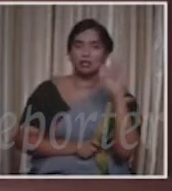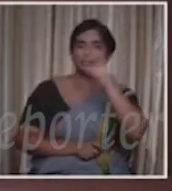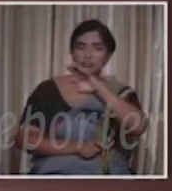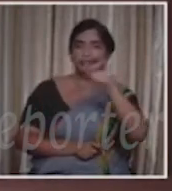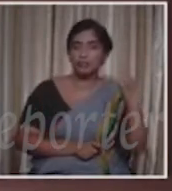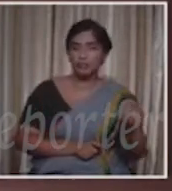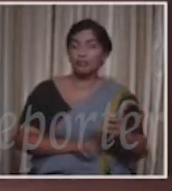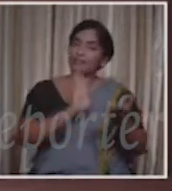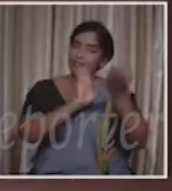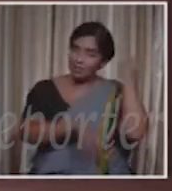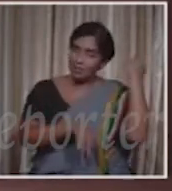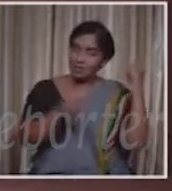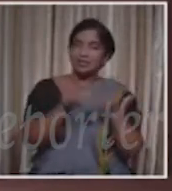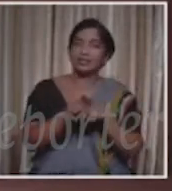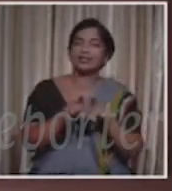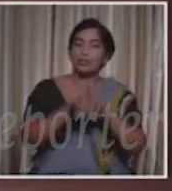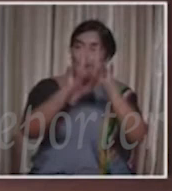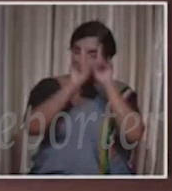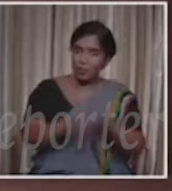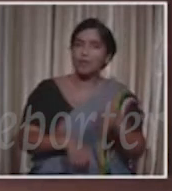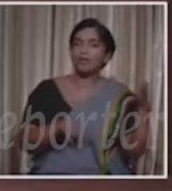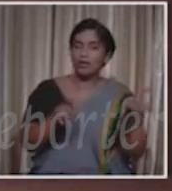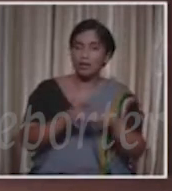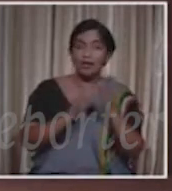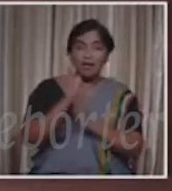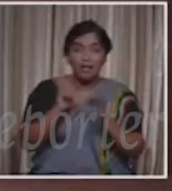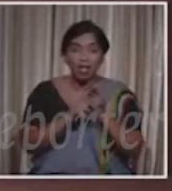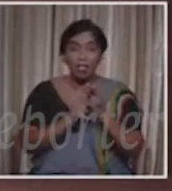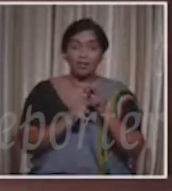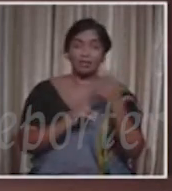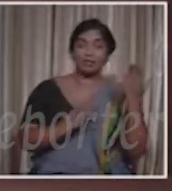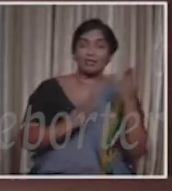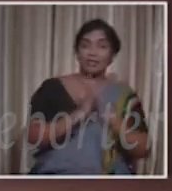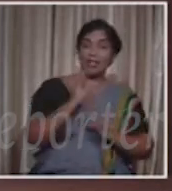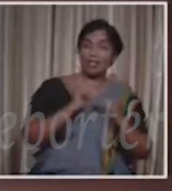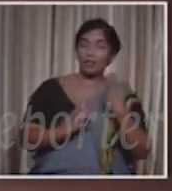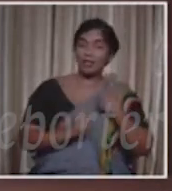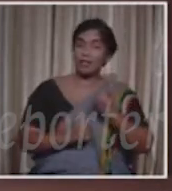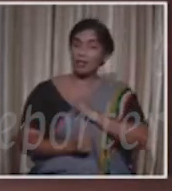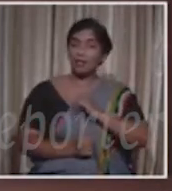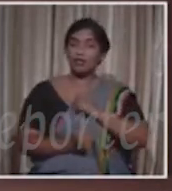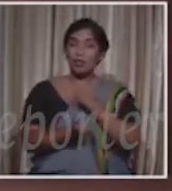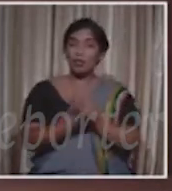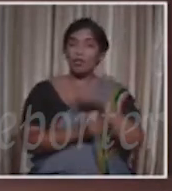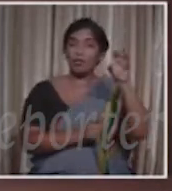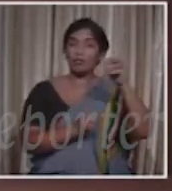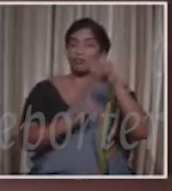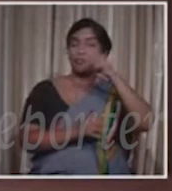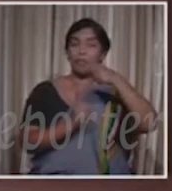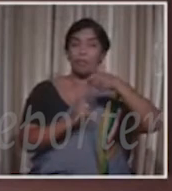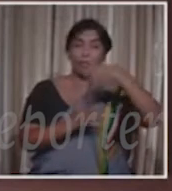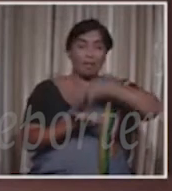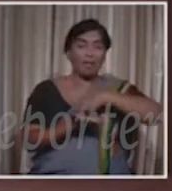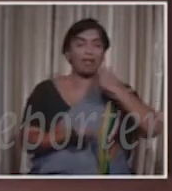පොලිස් ධාරින් පළාත් නියෝජ්‍ය පොලිස්පතිවරු ගෙනල්ලා කැඳවලා මොකද සිදු කරේ? එදත් මේ වගේ මොකද සිදු කරේ? වැවරදි විවිධ නම් දෙන්න පටන් ගත්තා. ඒ